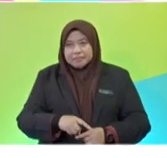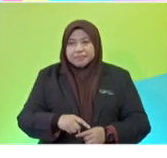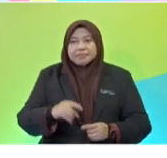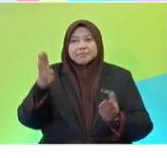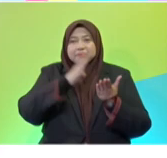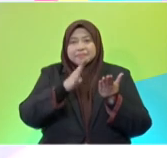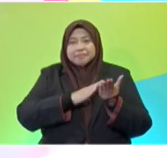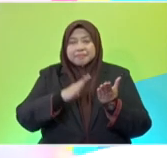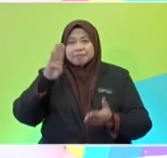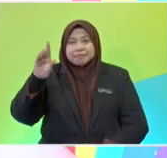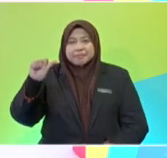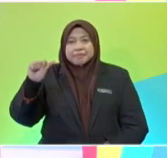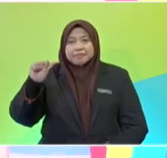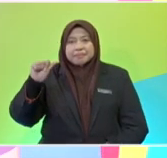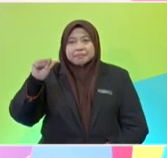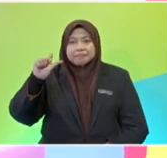batik bla bla bla